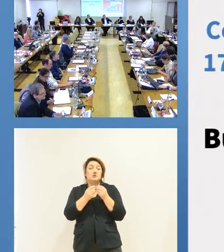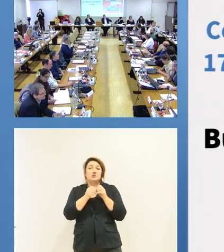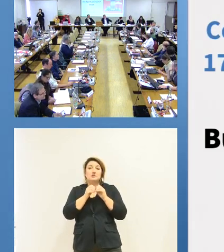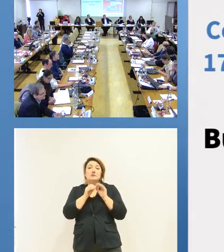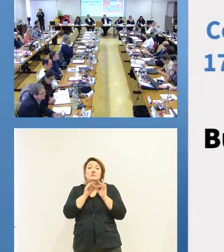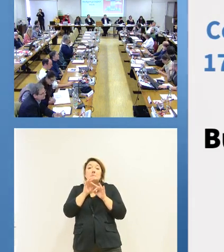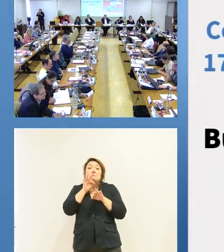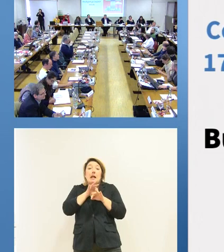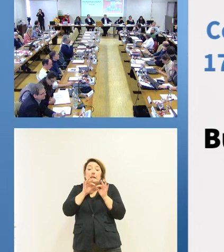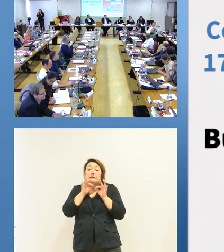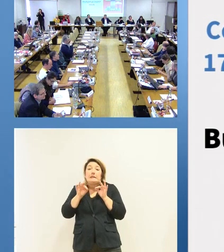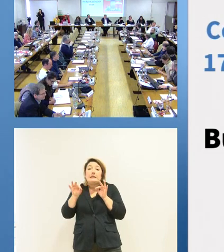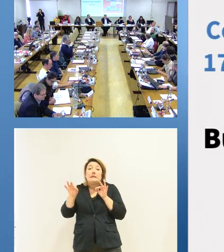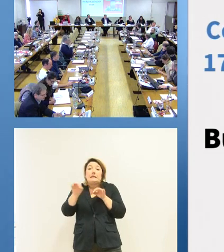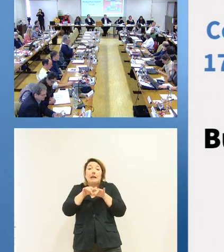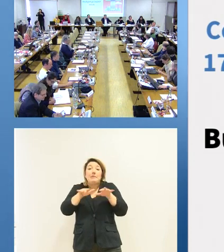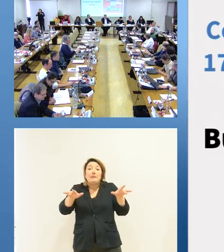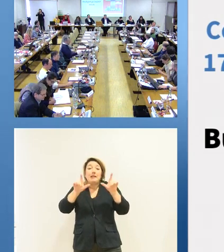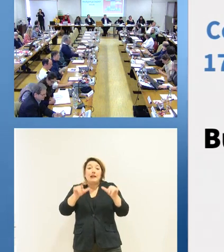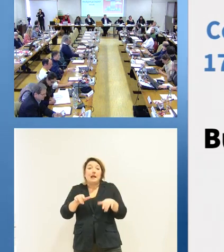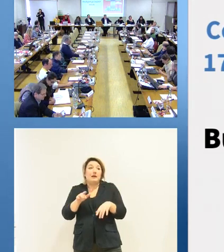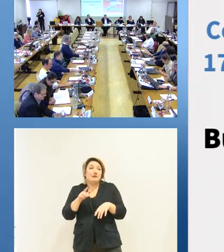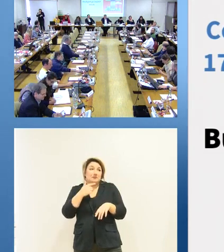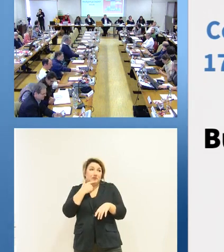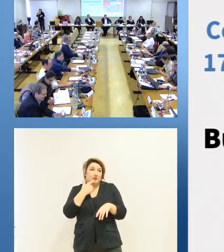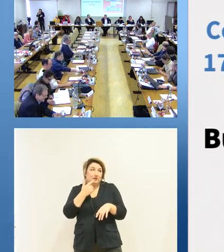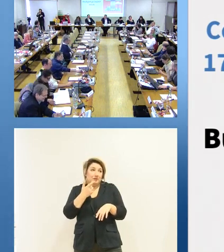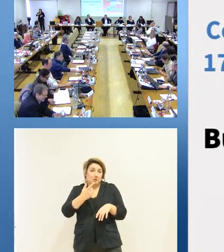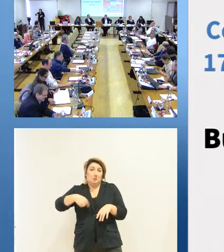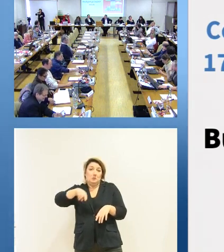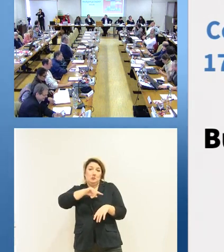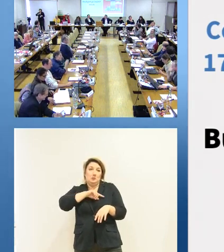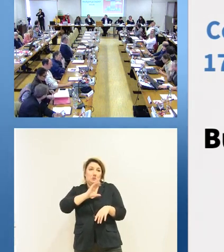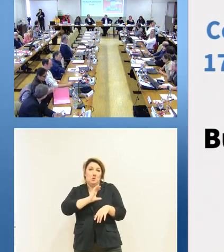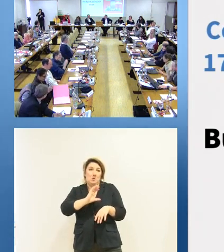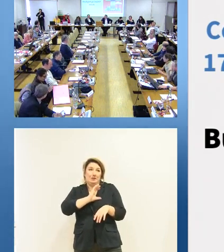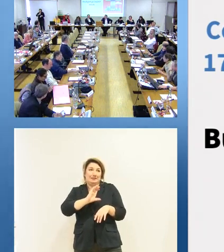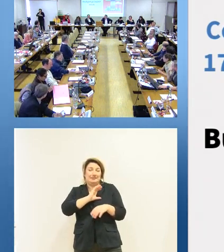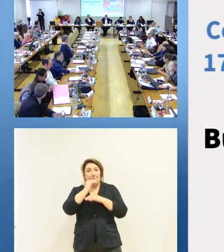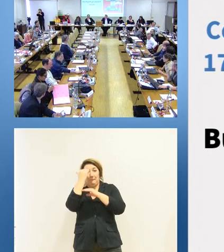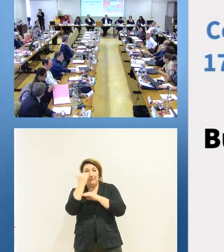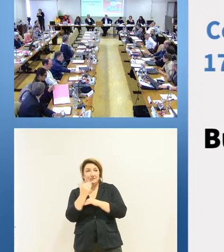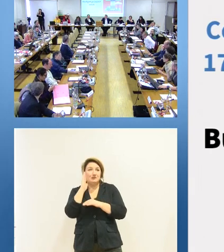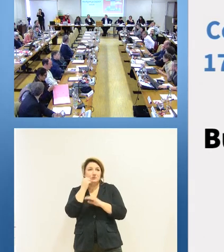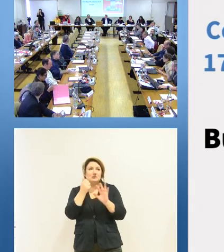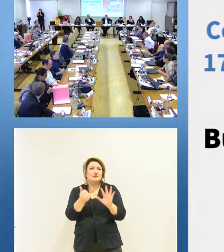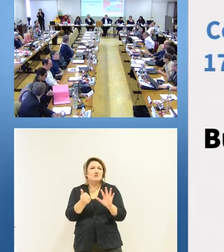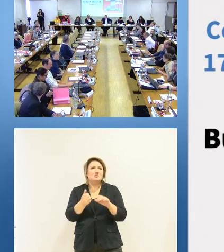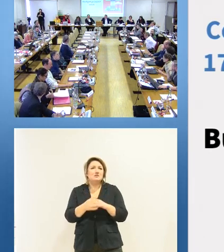et donc c'est plutôt pour nous préserver que nous avons notamment 6 pardon